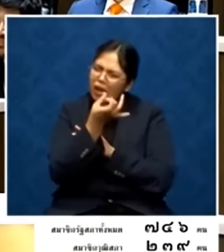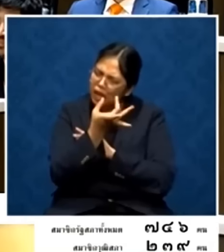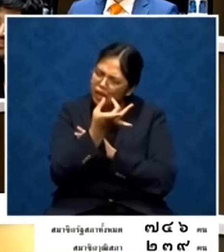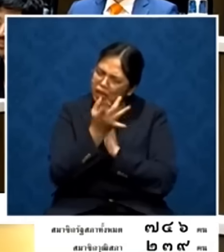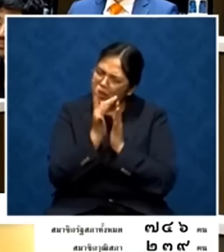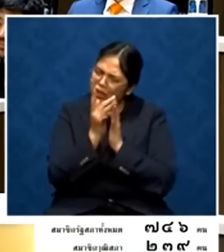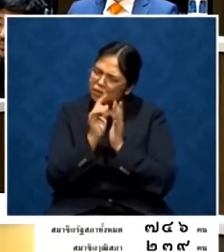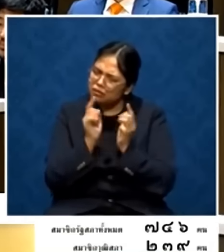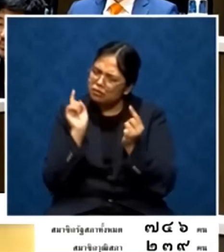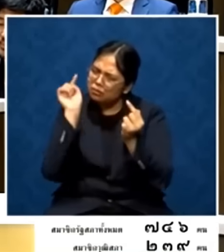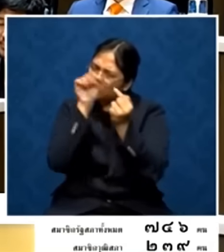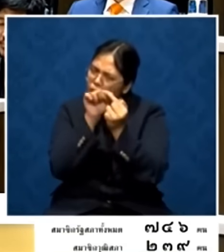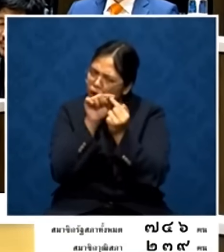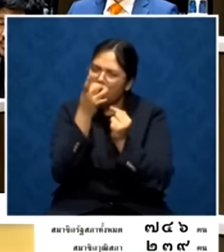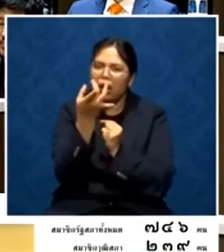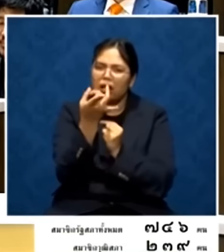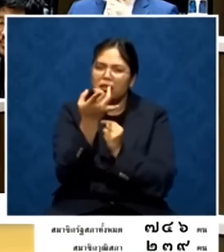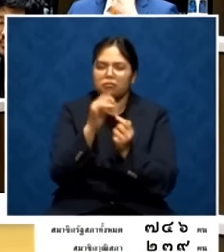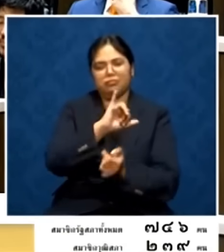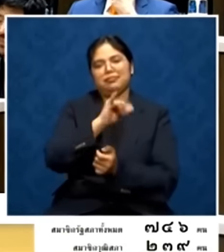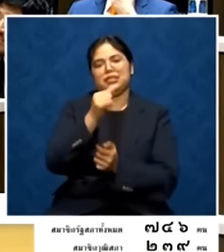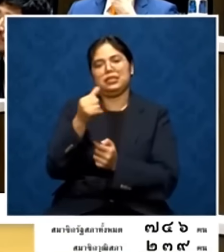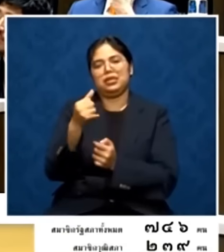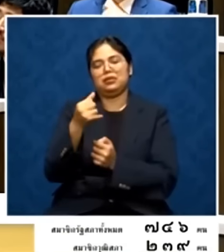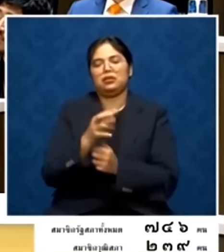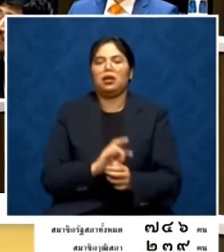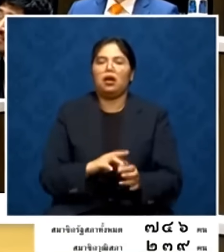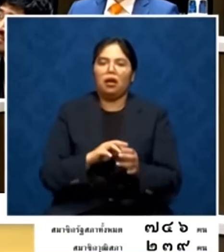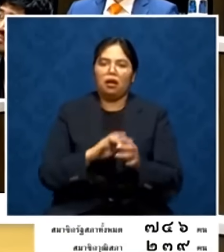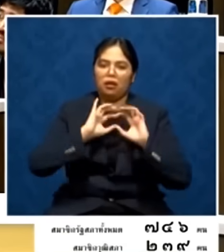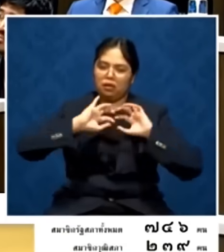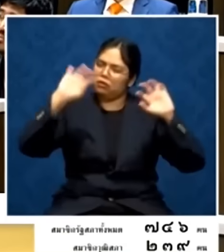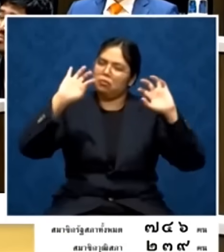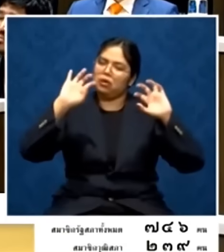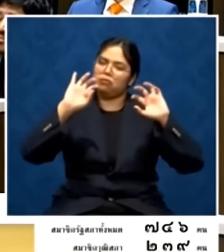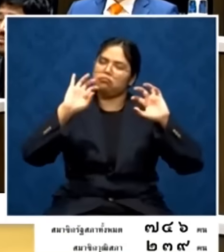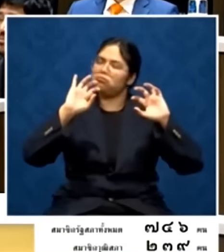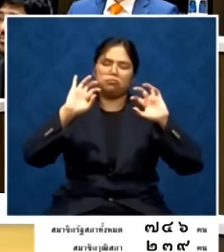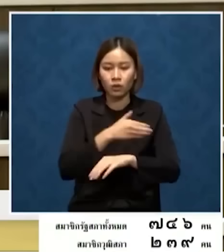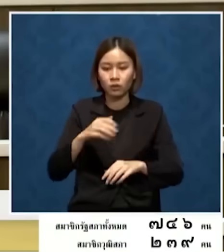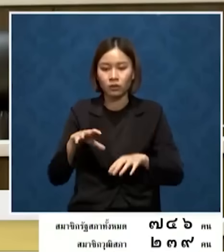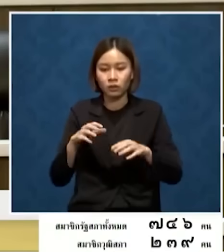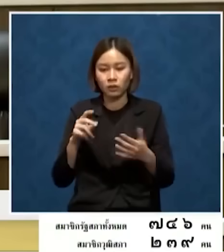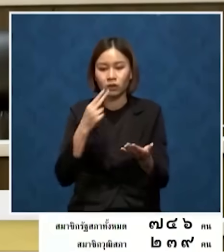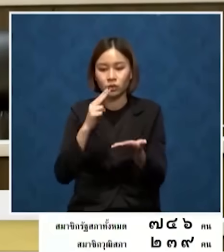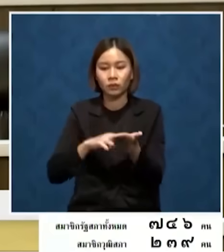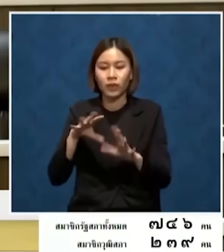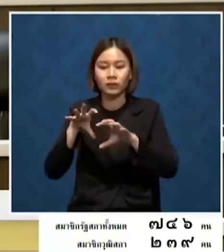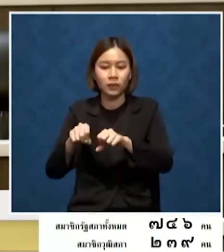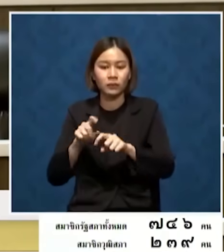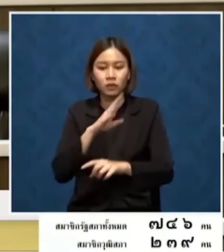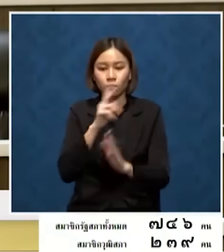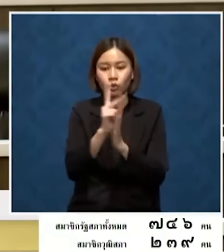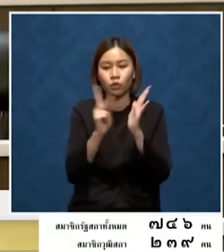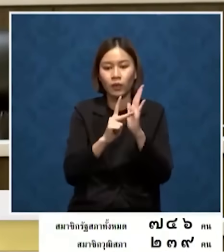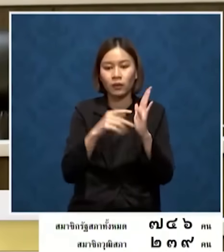ยังแกว่งน้ำใสแต่ส้มอมขี้แมวมันอัปปิยะมนุษย์จริงๆยังดีสว